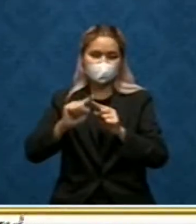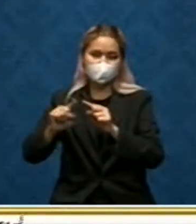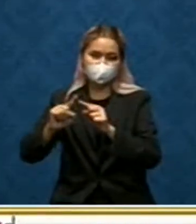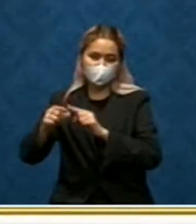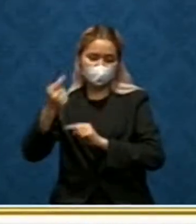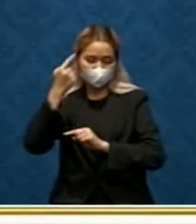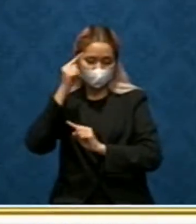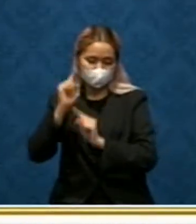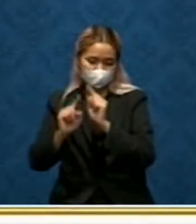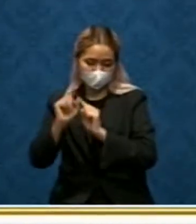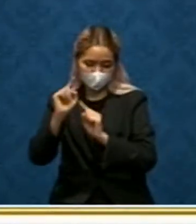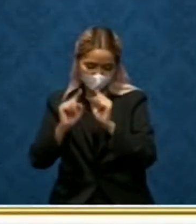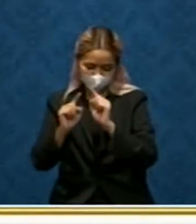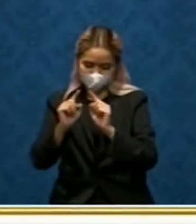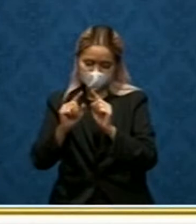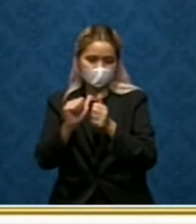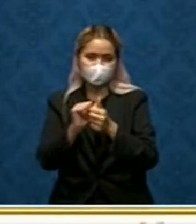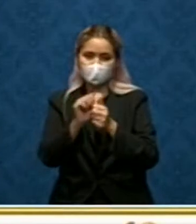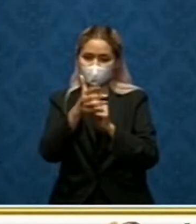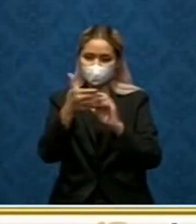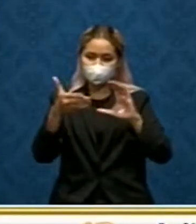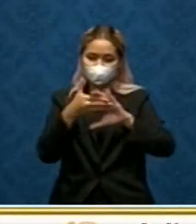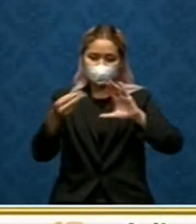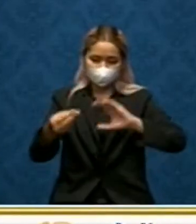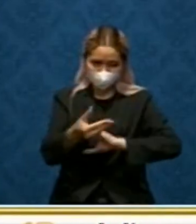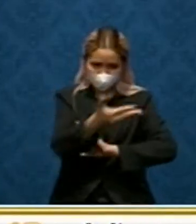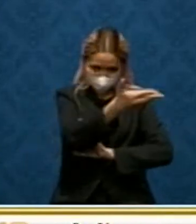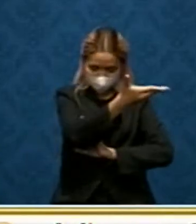ตัวที่วัดกนพระศา ตามไมทัน เพรแผนต่ไป